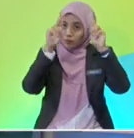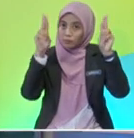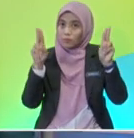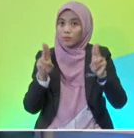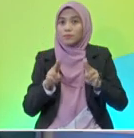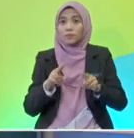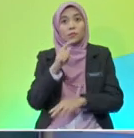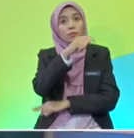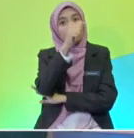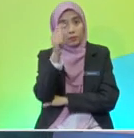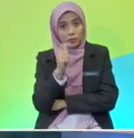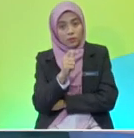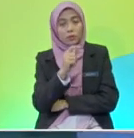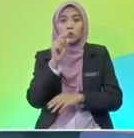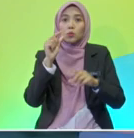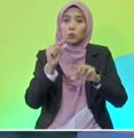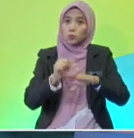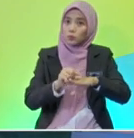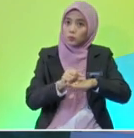menggunakan garis